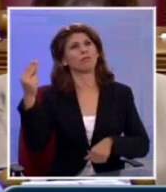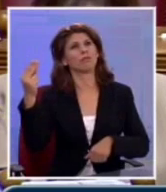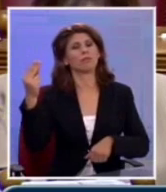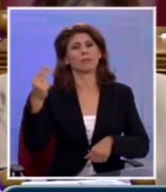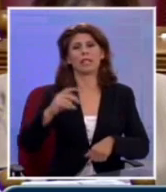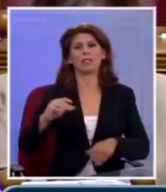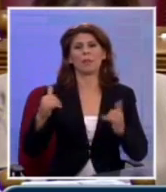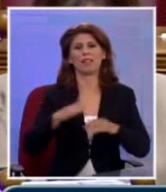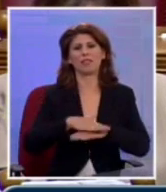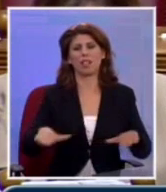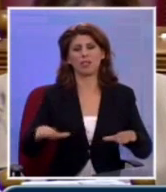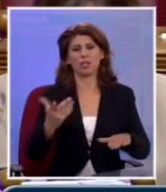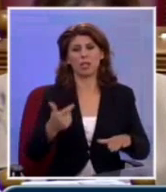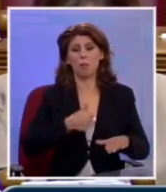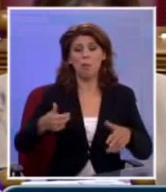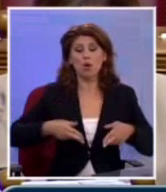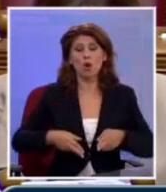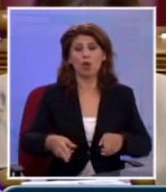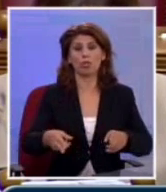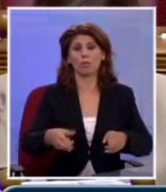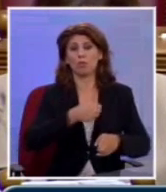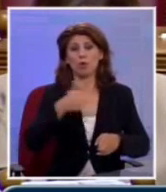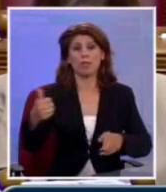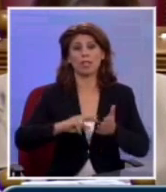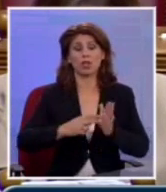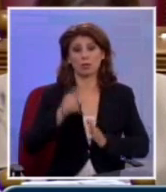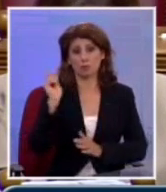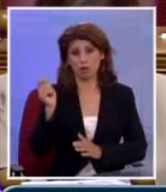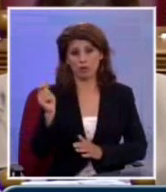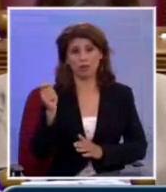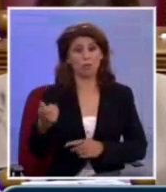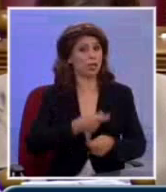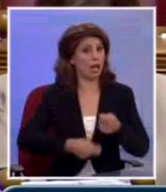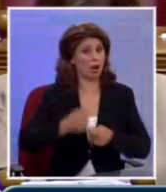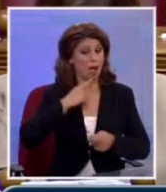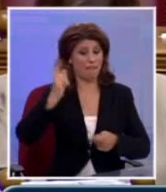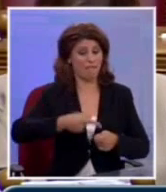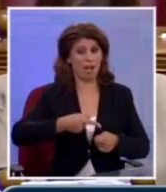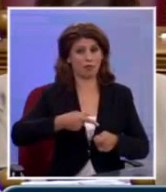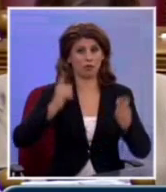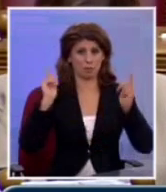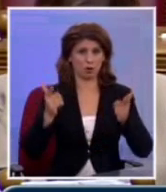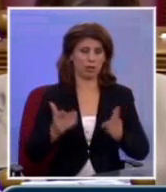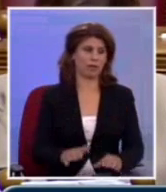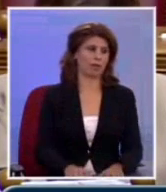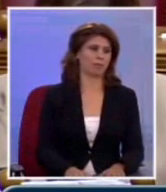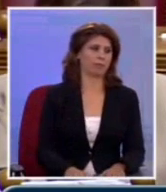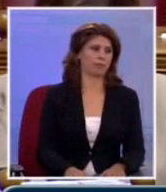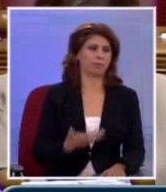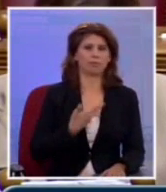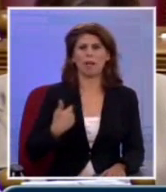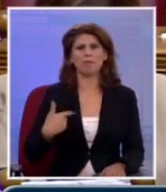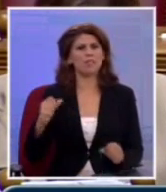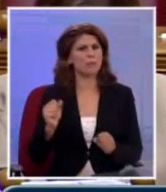over ή περί της μονόδρομου της μοναδικής οικονομικής πολιτικής που οι αγορές επιβάλλουν στη δημοκρατία. Εμείς